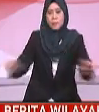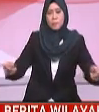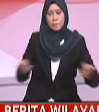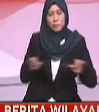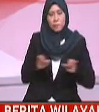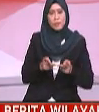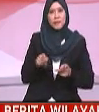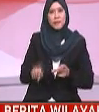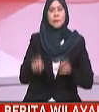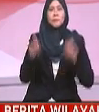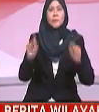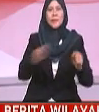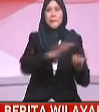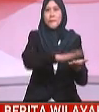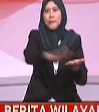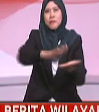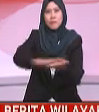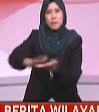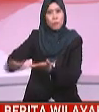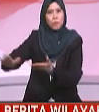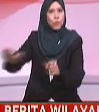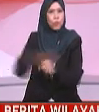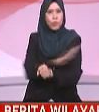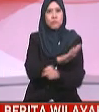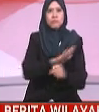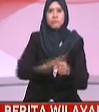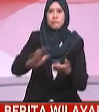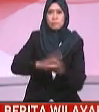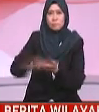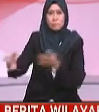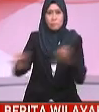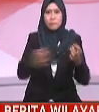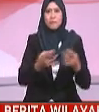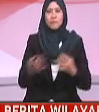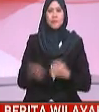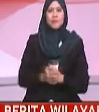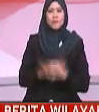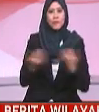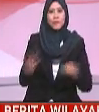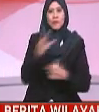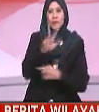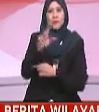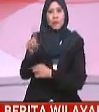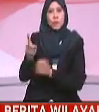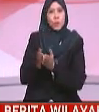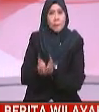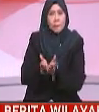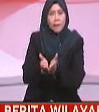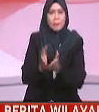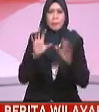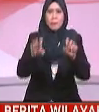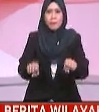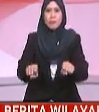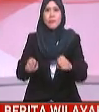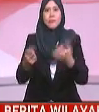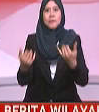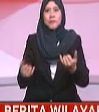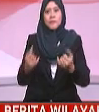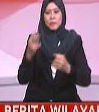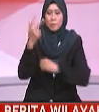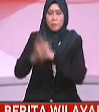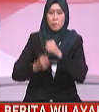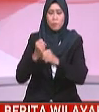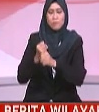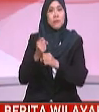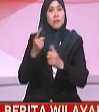tersebut dapat kita bersihkan sepenuhnya. Sebelum ini, 31 kapal ditahan untuk tempoh 3 bulan pertama tahun